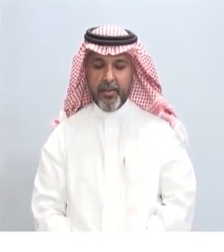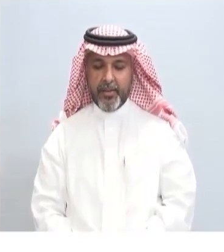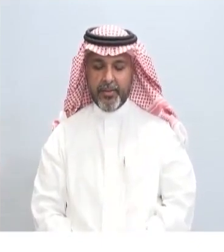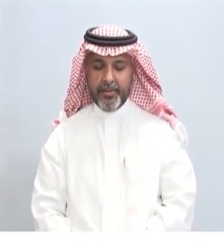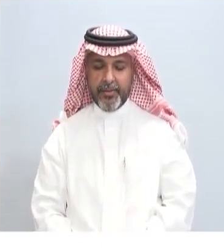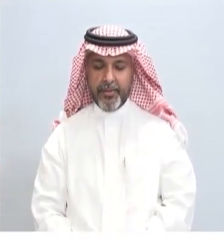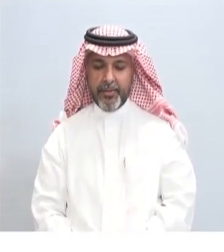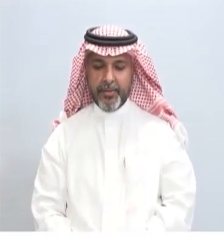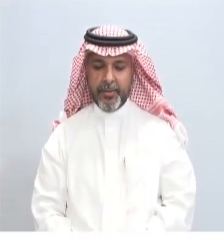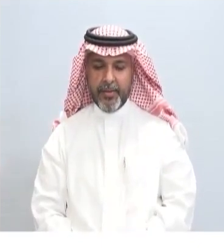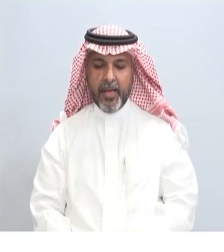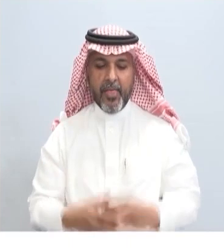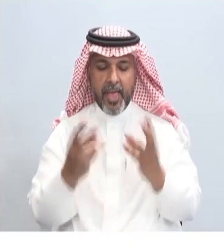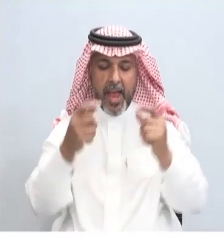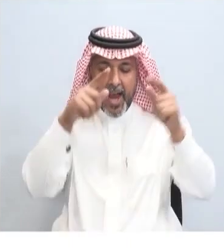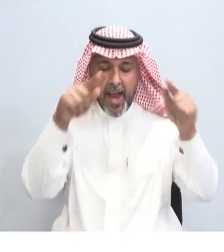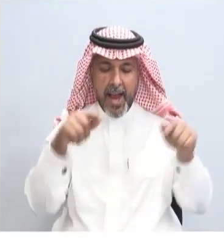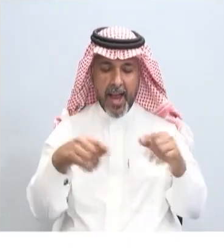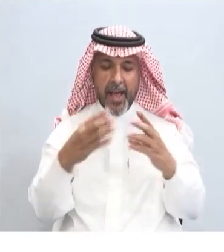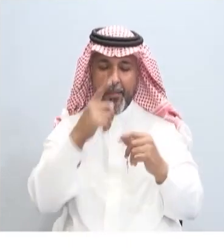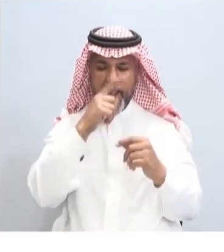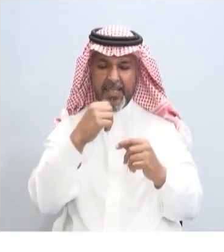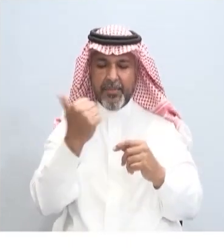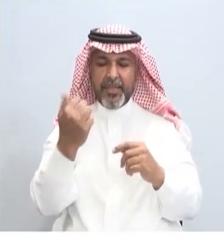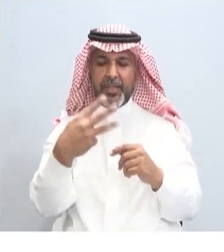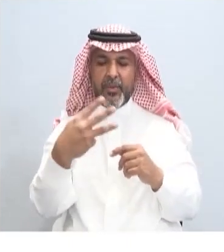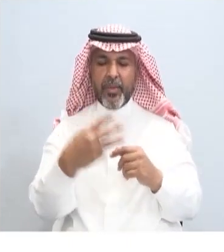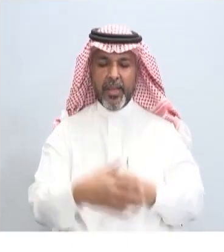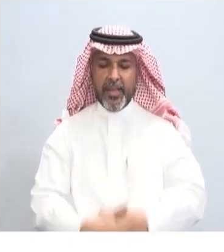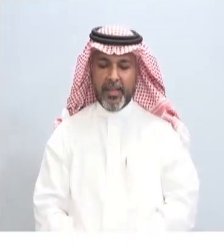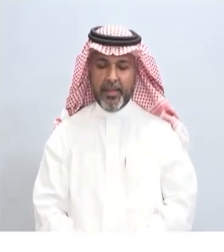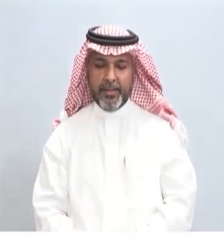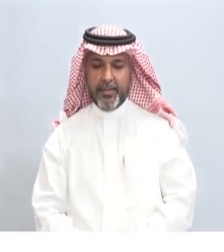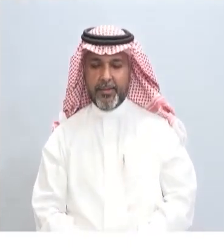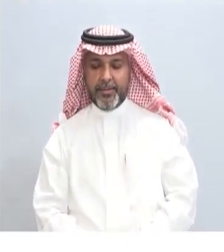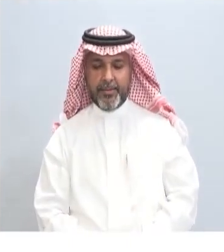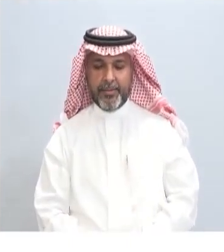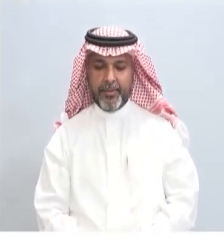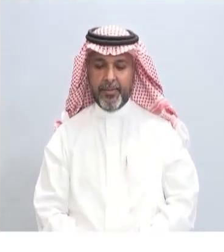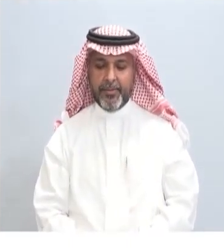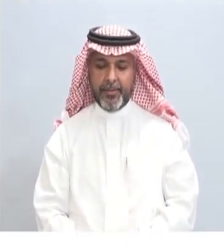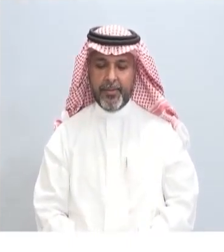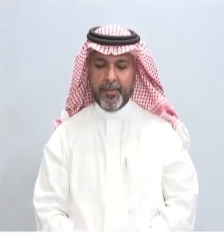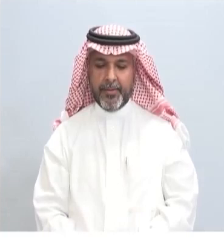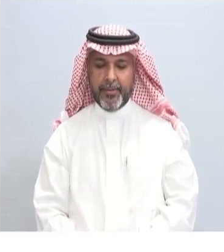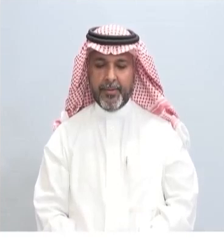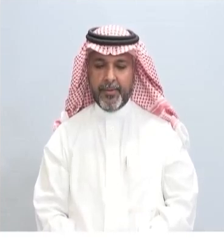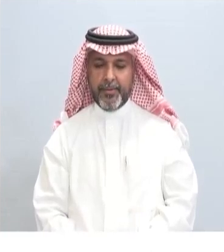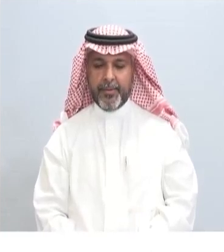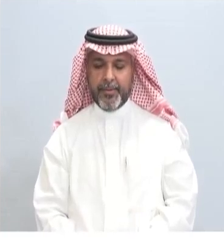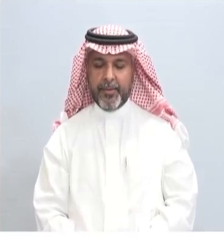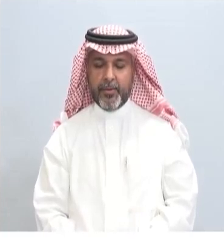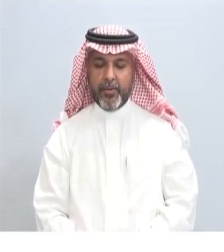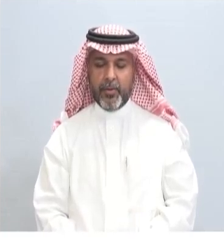وست فهذه كم عدد العناصر هذه 36 عنصر 36 عنصر ولكن هنا اشترط عندي